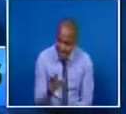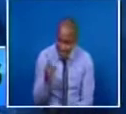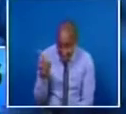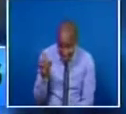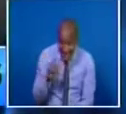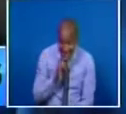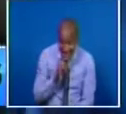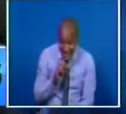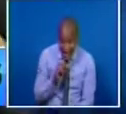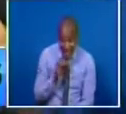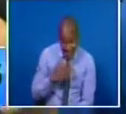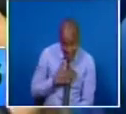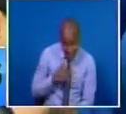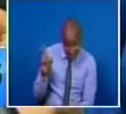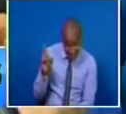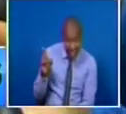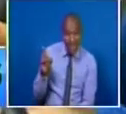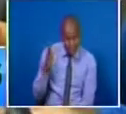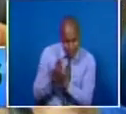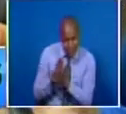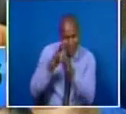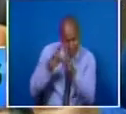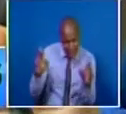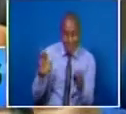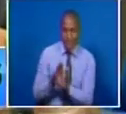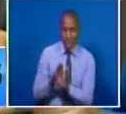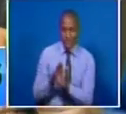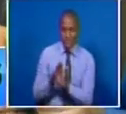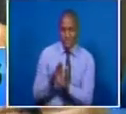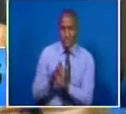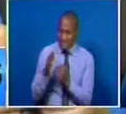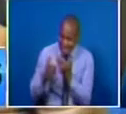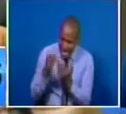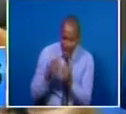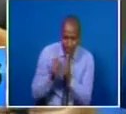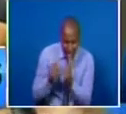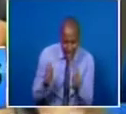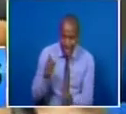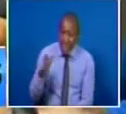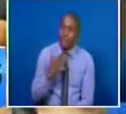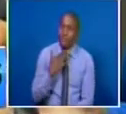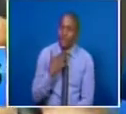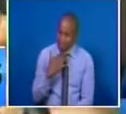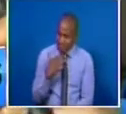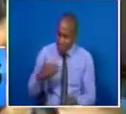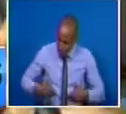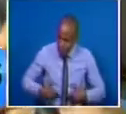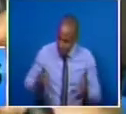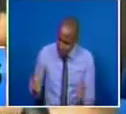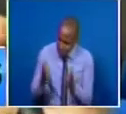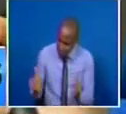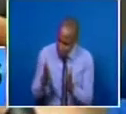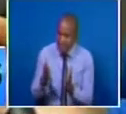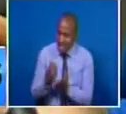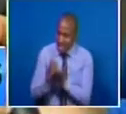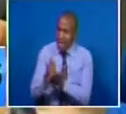Yeah, my father is very peaceful. He is caring and he wants to invest for the youth of Kenyans to